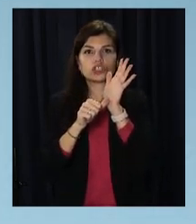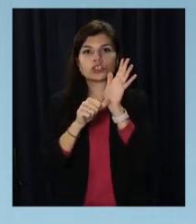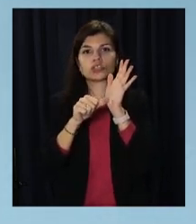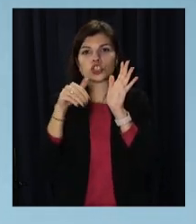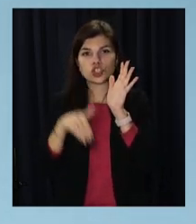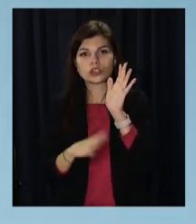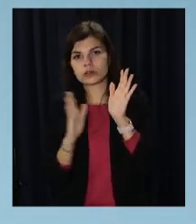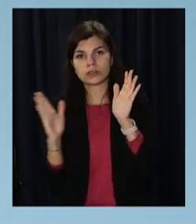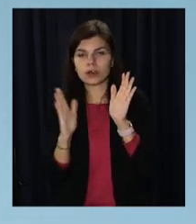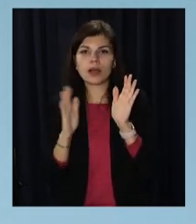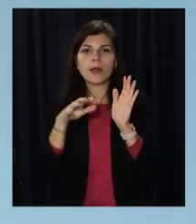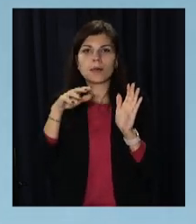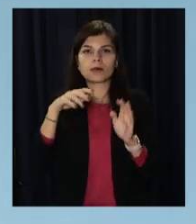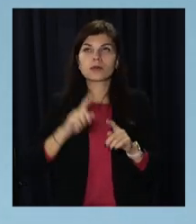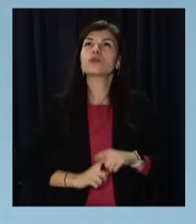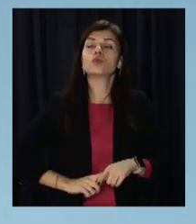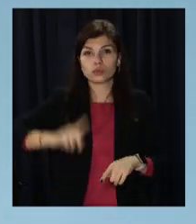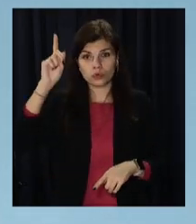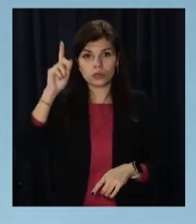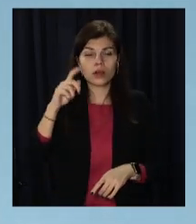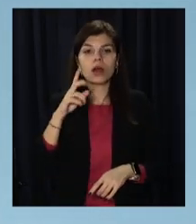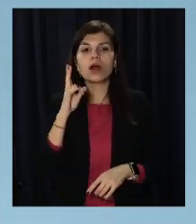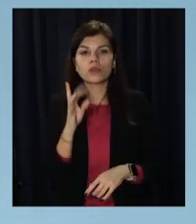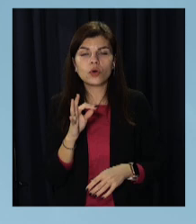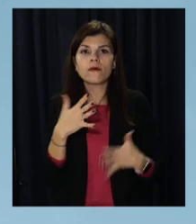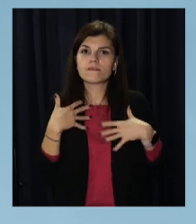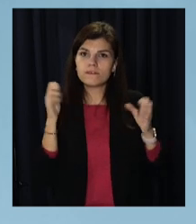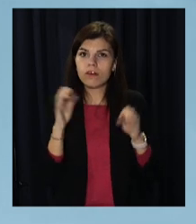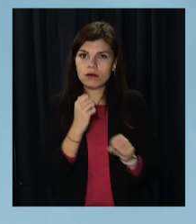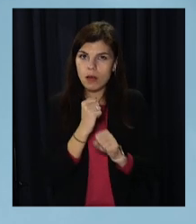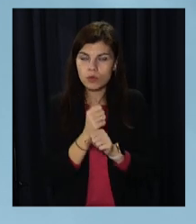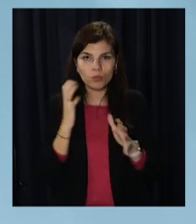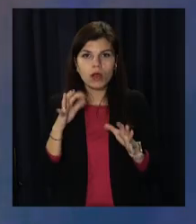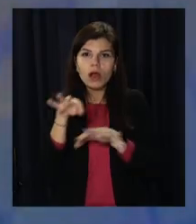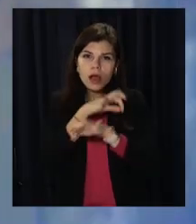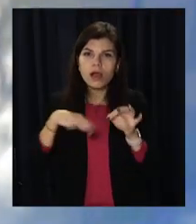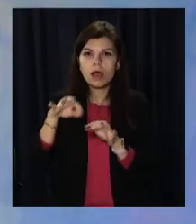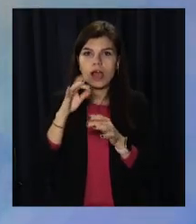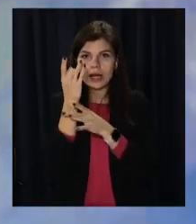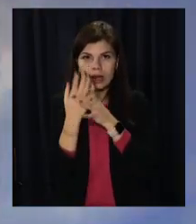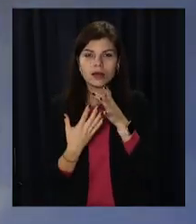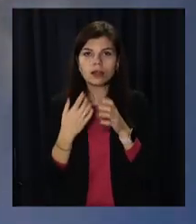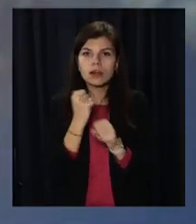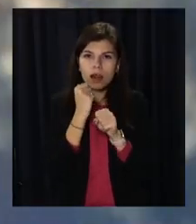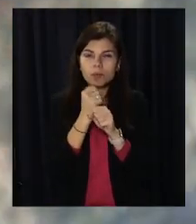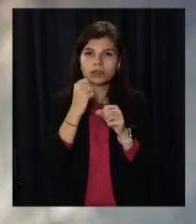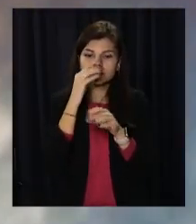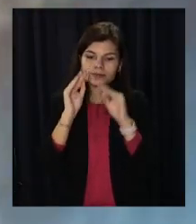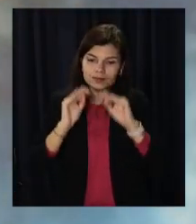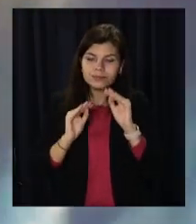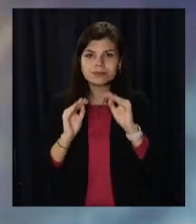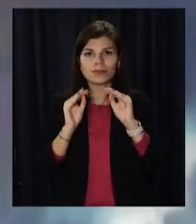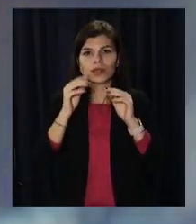метрів. Але успішному польоту, кажуть розробники, передувала копітка та тривала робота. На проєктування ракети, виробництво деталей і механізмів